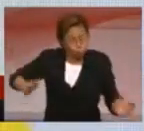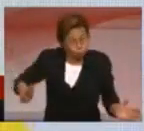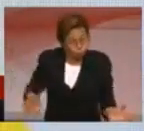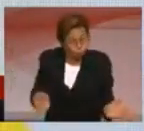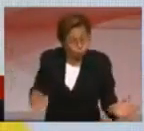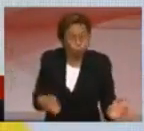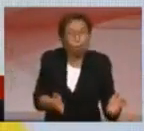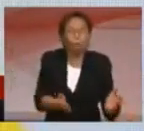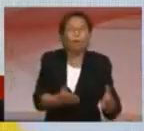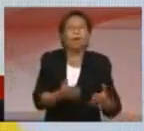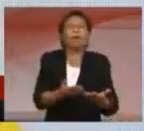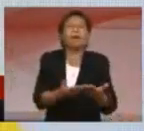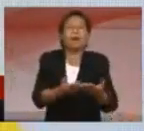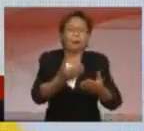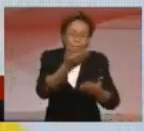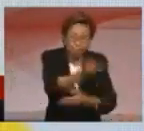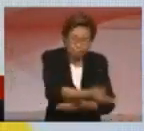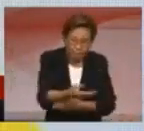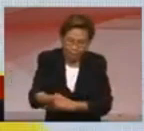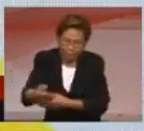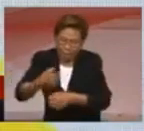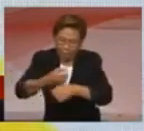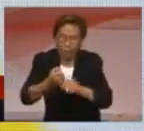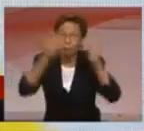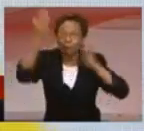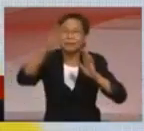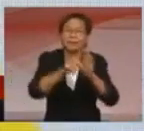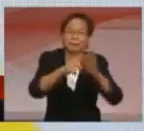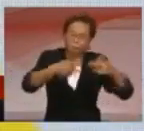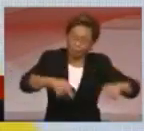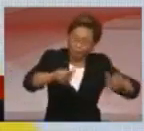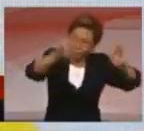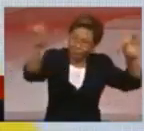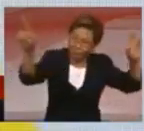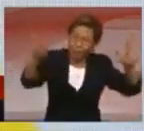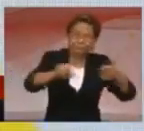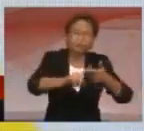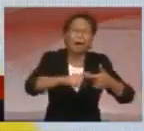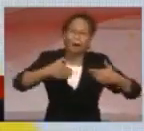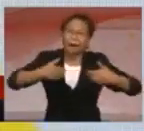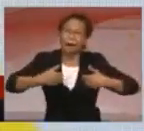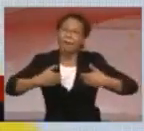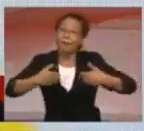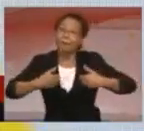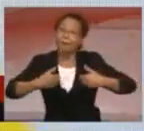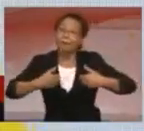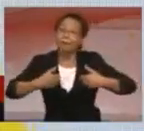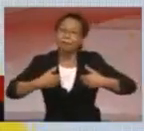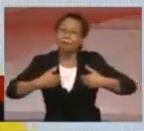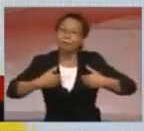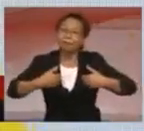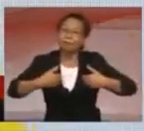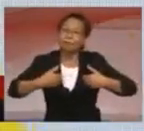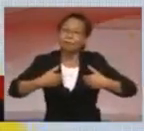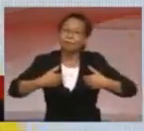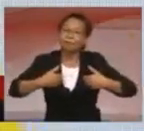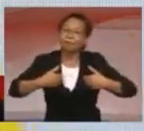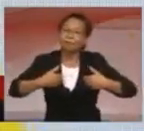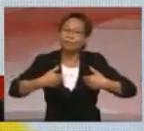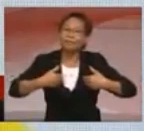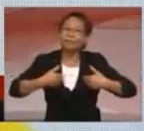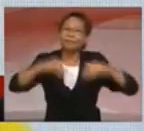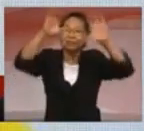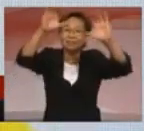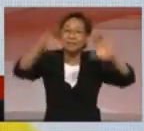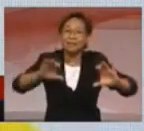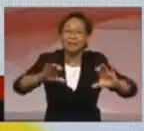penandaan barangan buatan tempatan di rangkaian pasar raya dan juga mewujudkan saluran khusus untuk